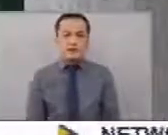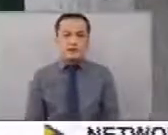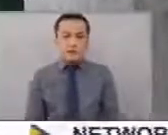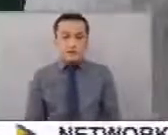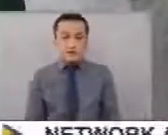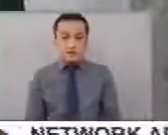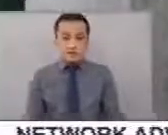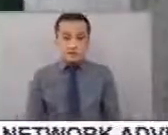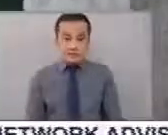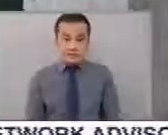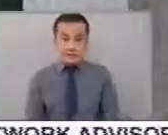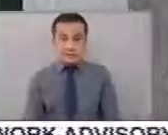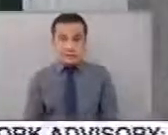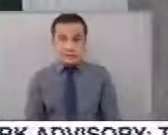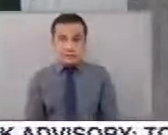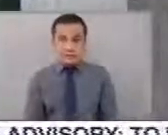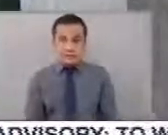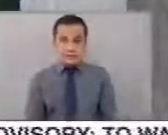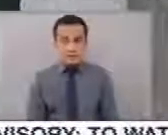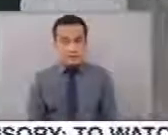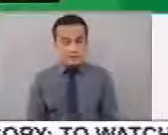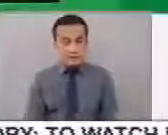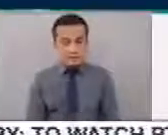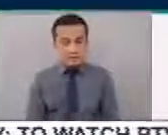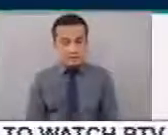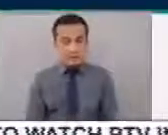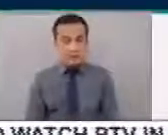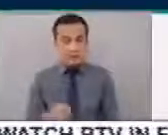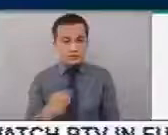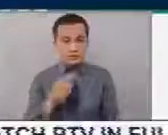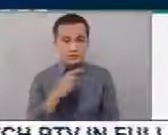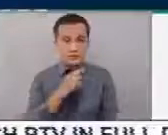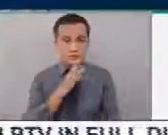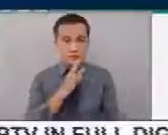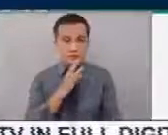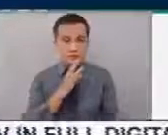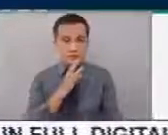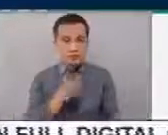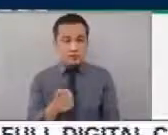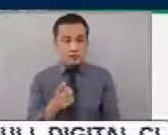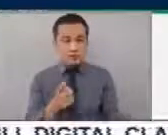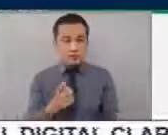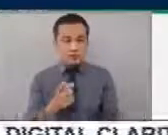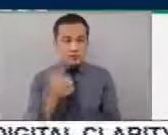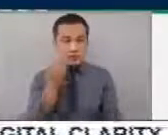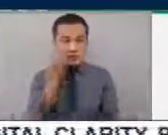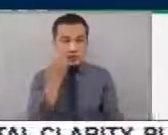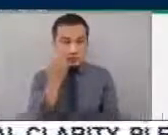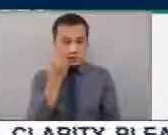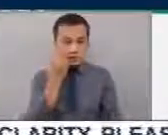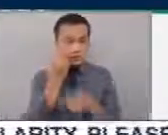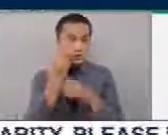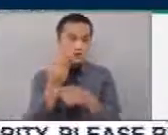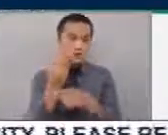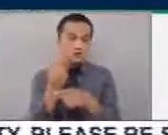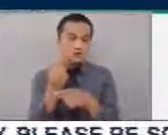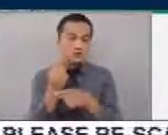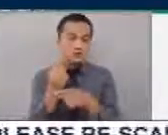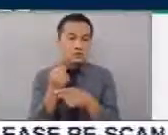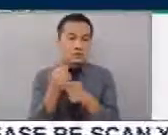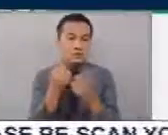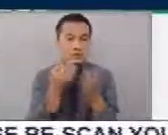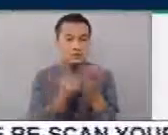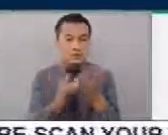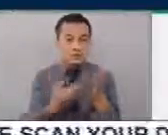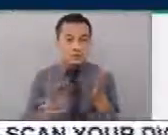naman para sa 1,000 tanks with regulators. This is part of the use of our disaster funds and Kanisila Tanan is